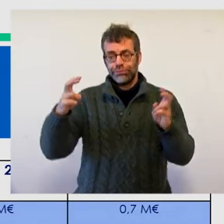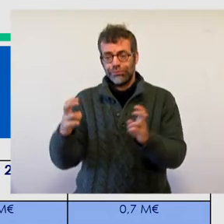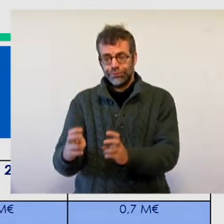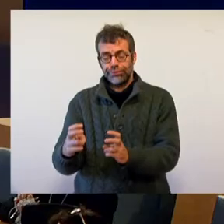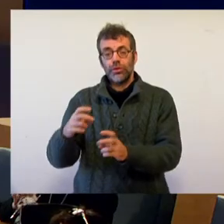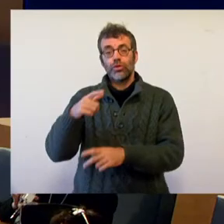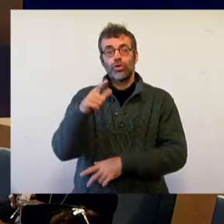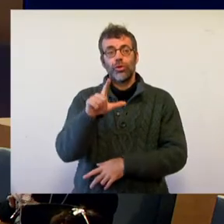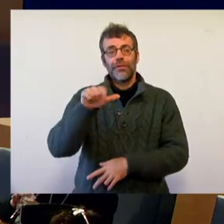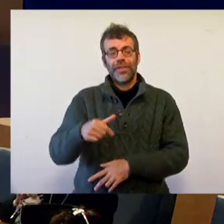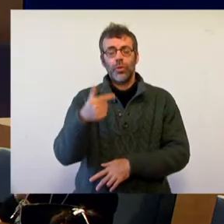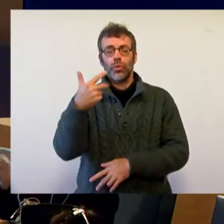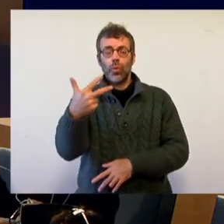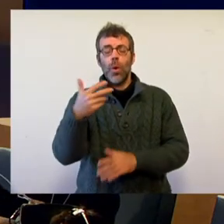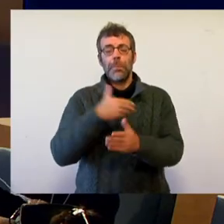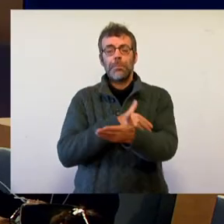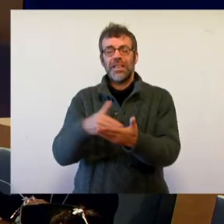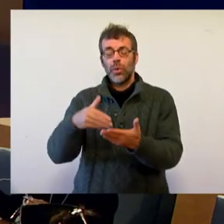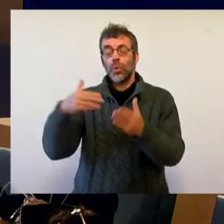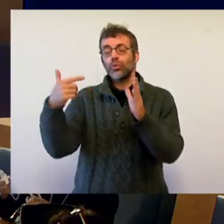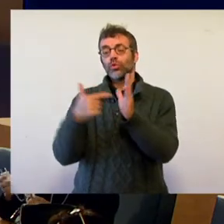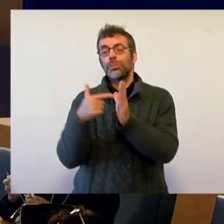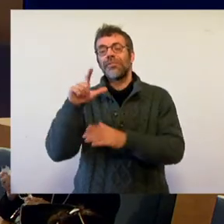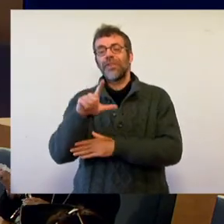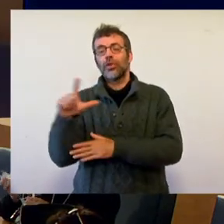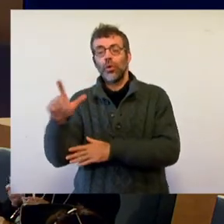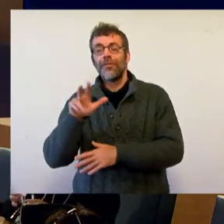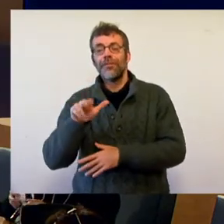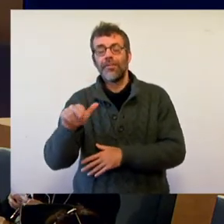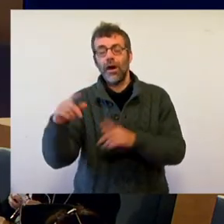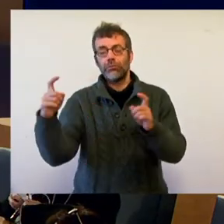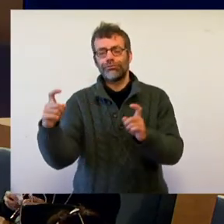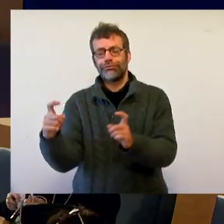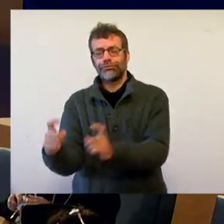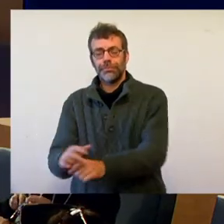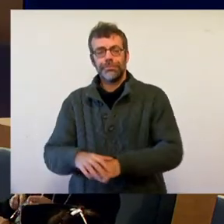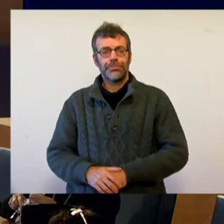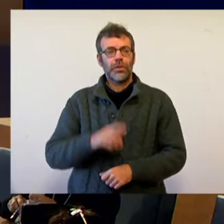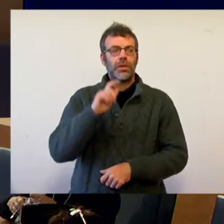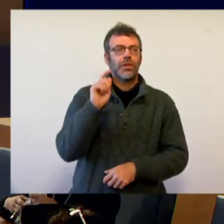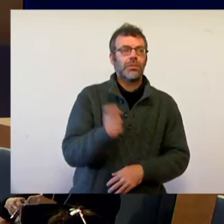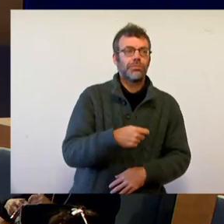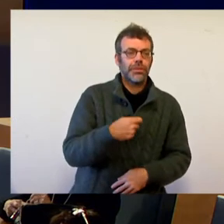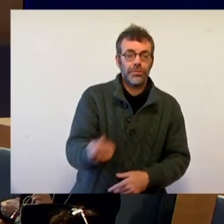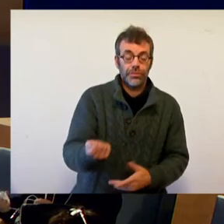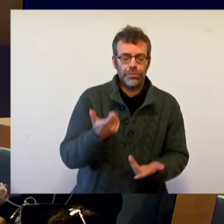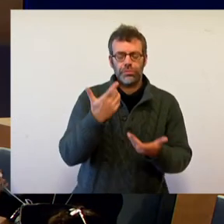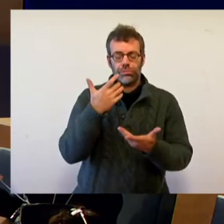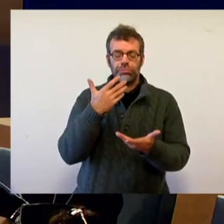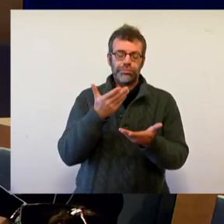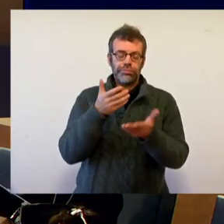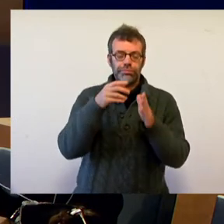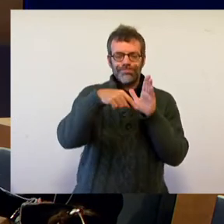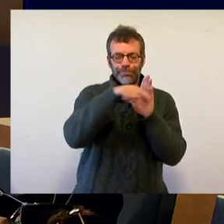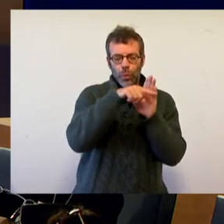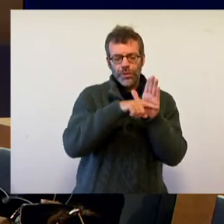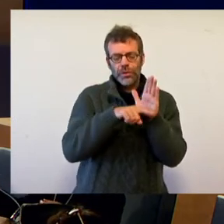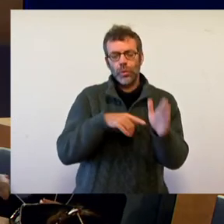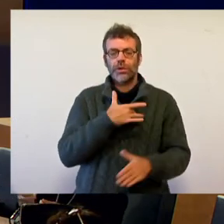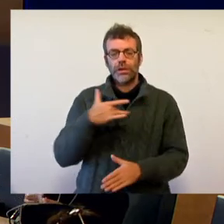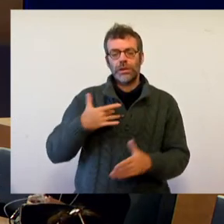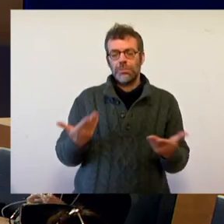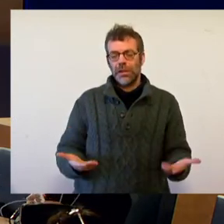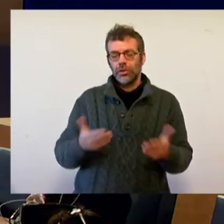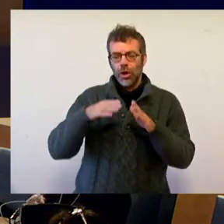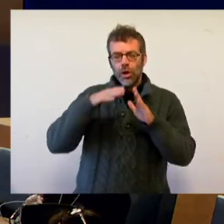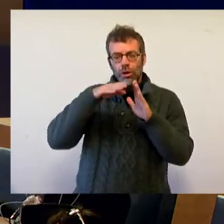d'euros. Alors bien évidemment, nous avons envisagé le budget au regard de la dégradation actuelle des conditions sanitaires, des